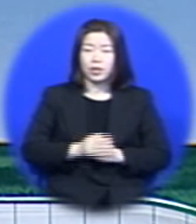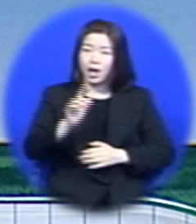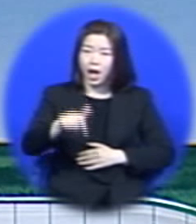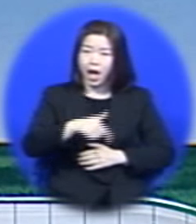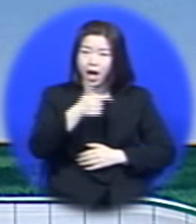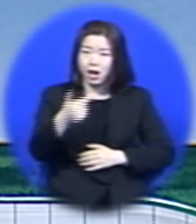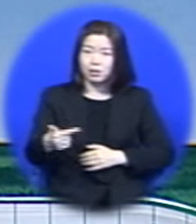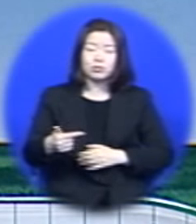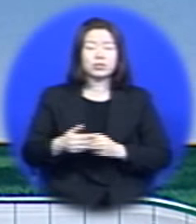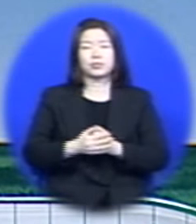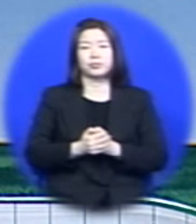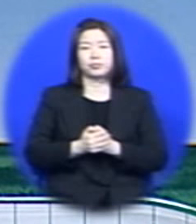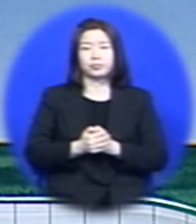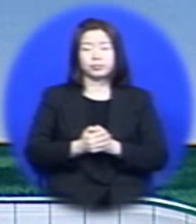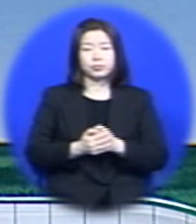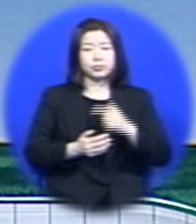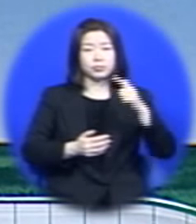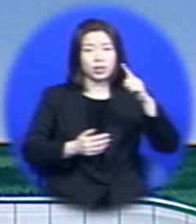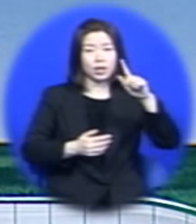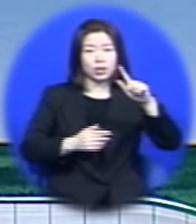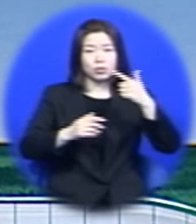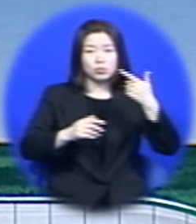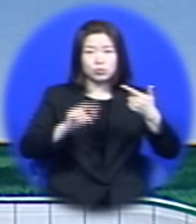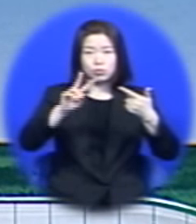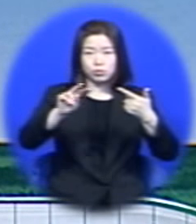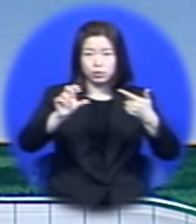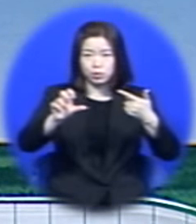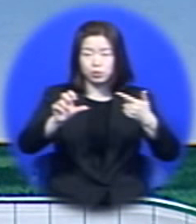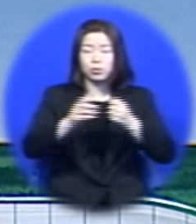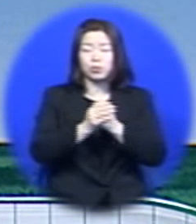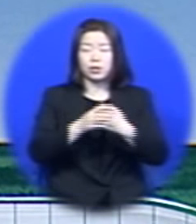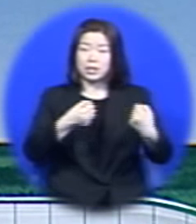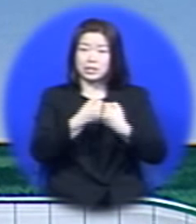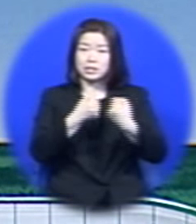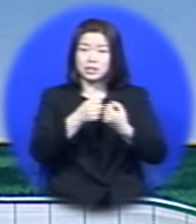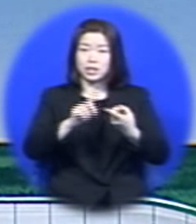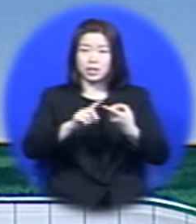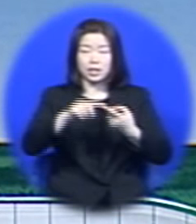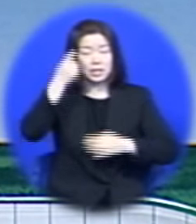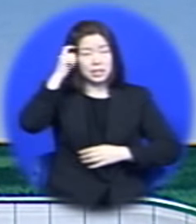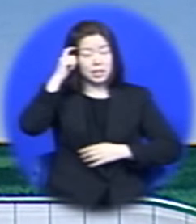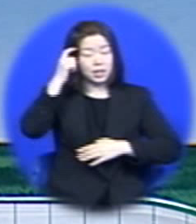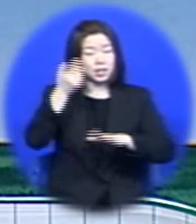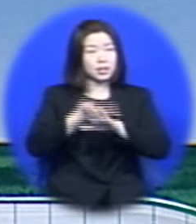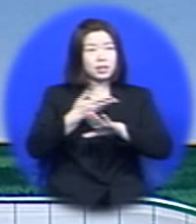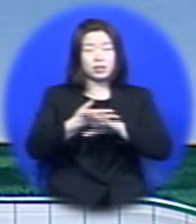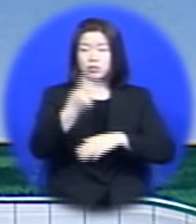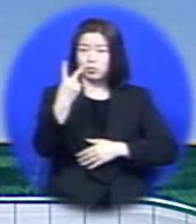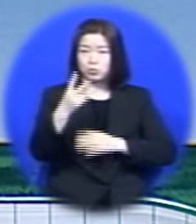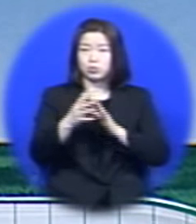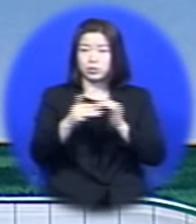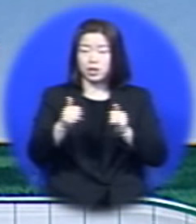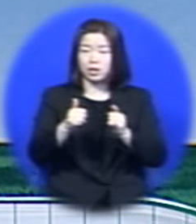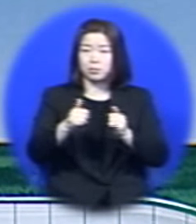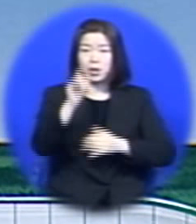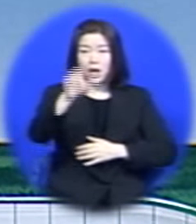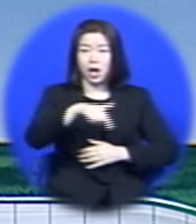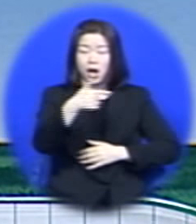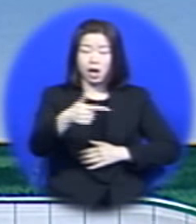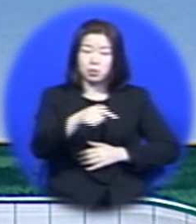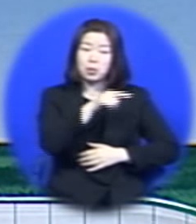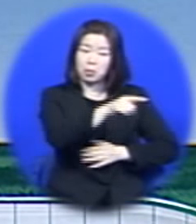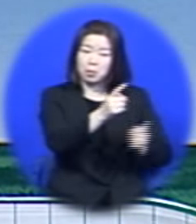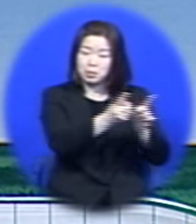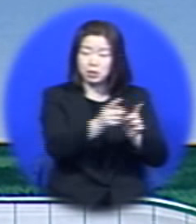하루는 6.25 전쟁에 대한 의견이 전혀 다른 두 교인을 하루에 이렇게 따로 만난